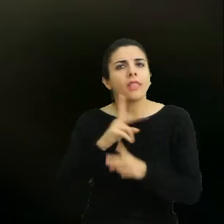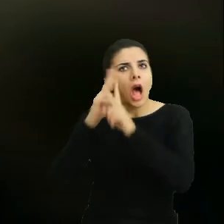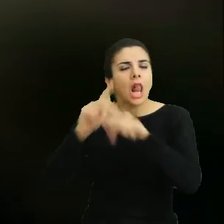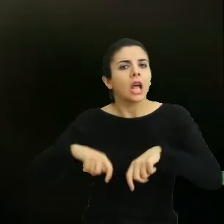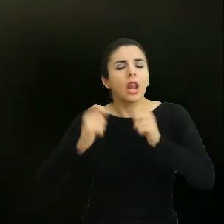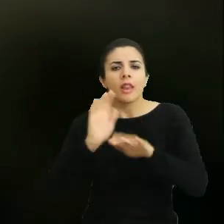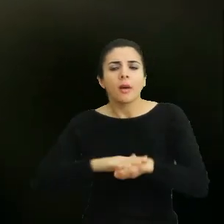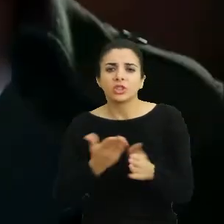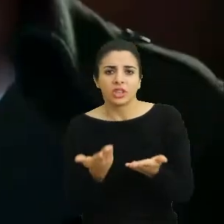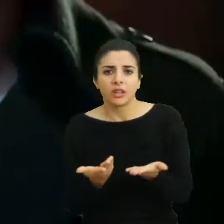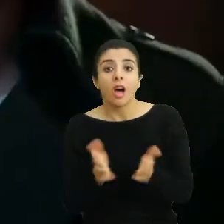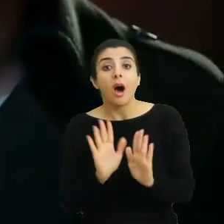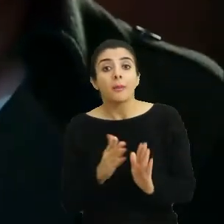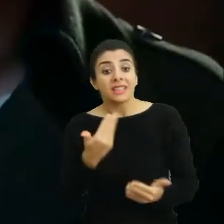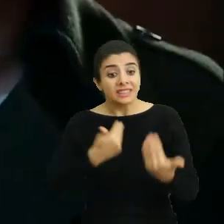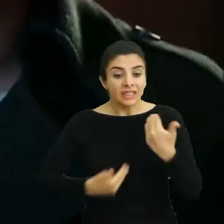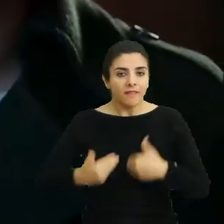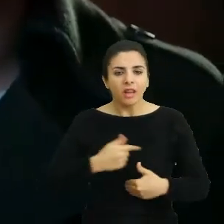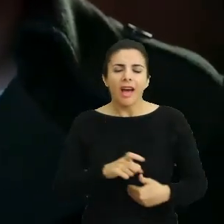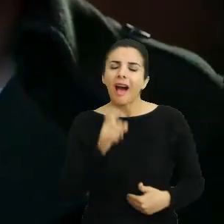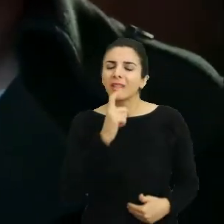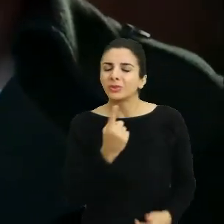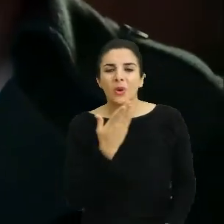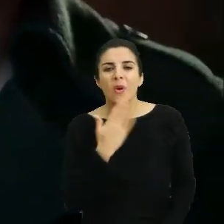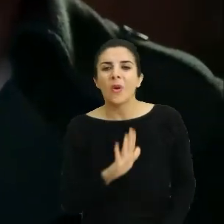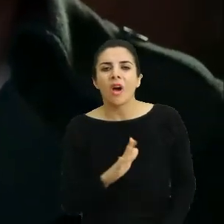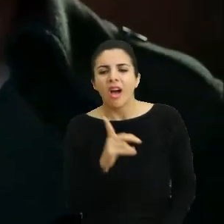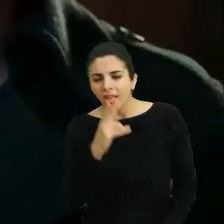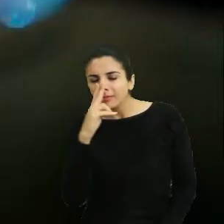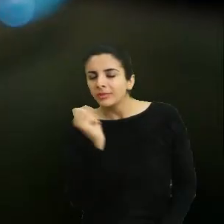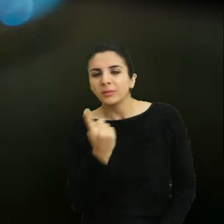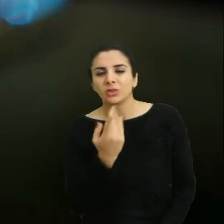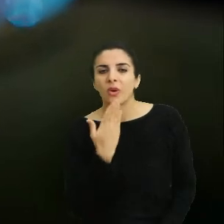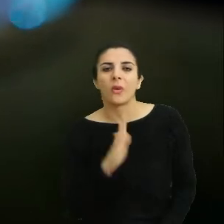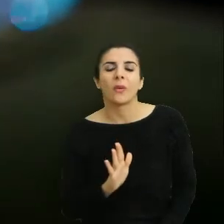uğratabilir. Ama sevgi seni asla yanıltmaz ve asla terk etmez.